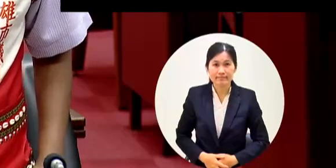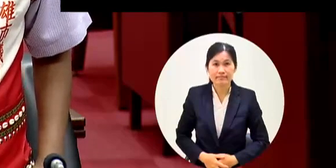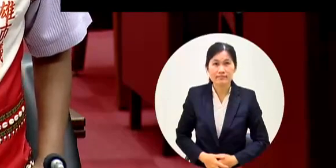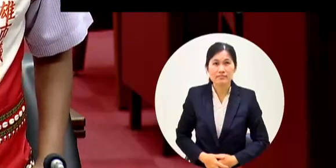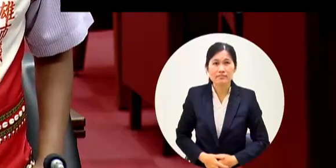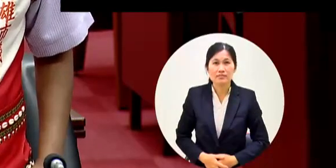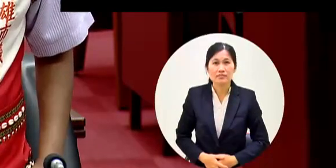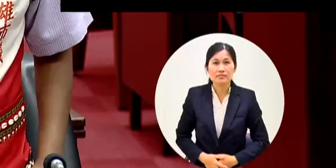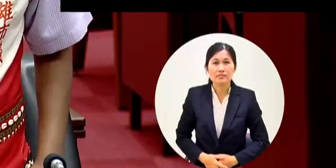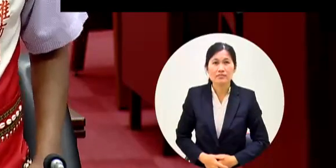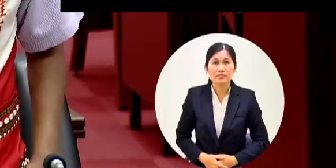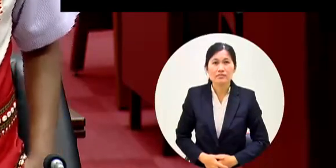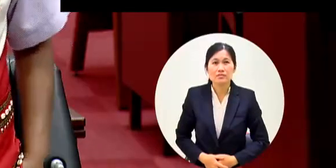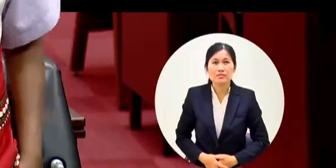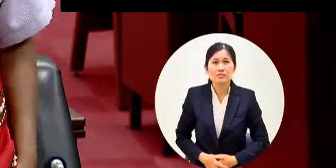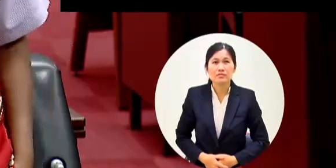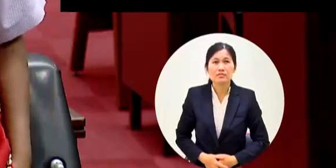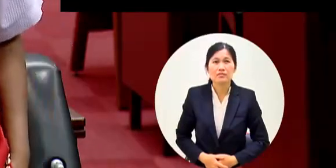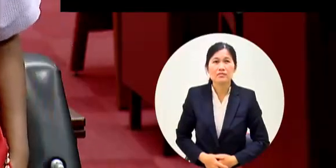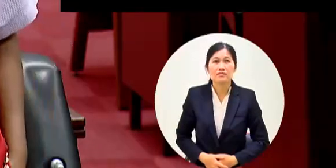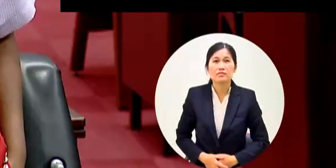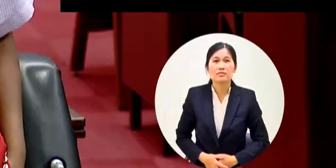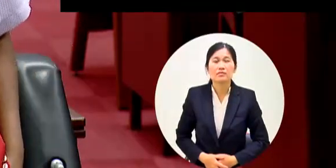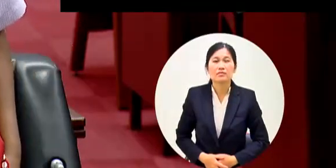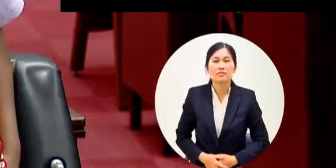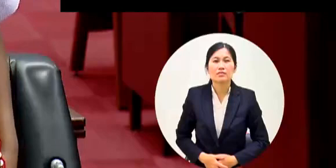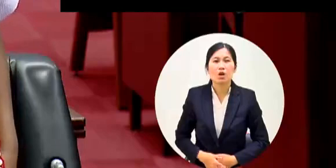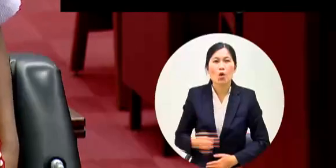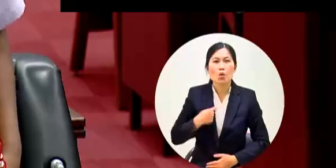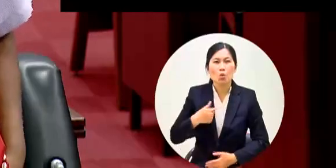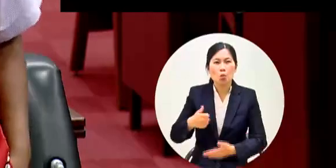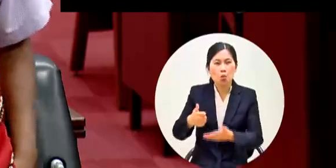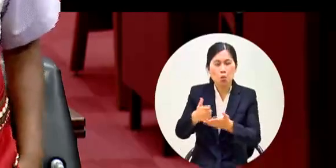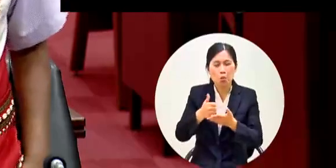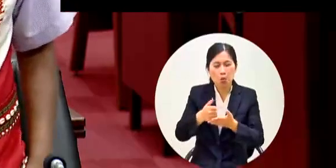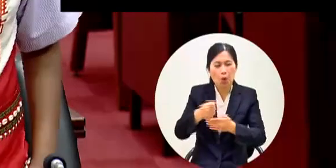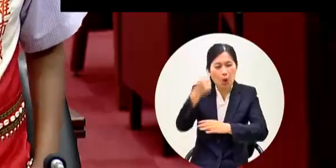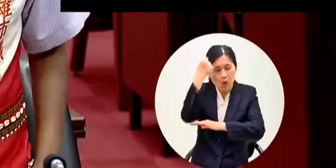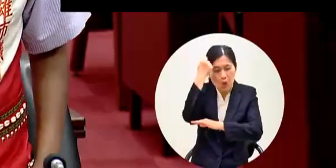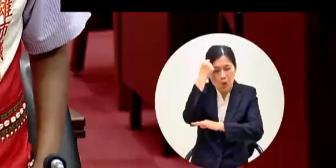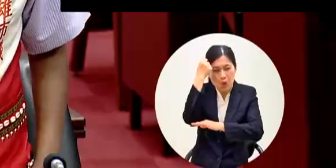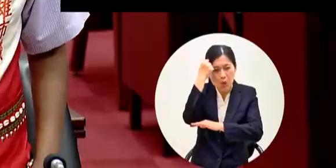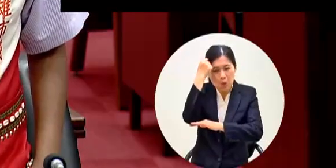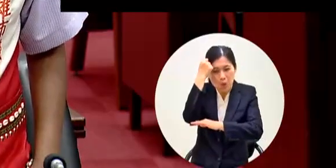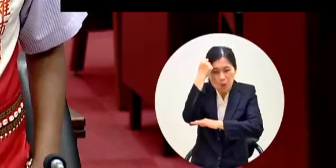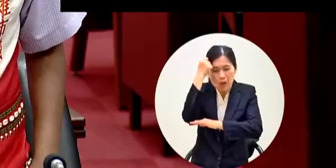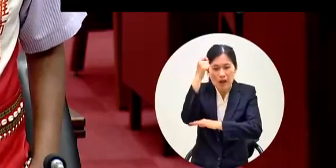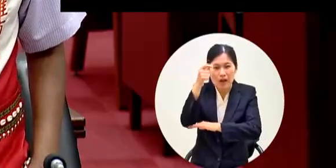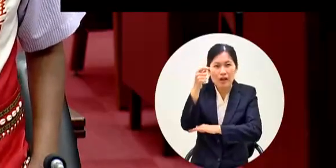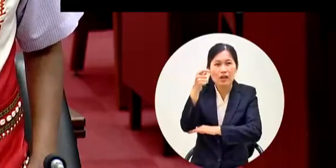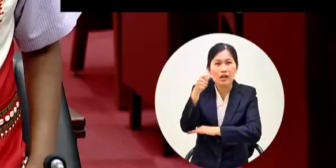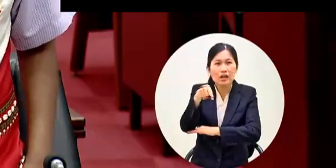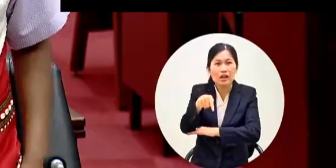好，这个听了吗？是不是？嗯，你看看这个地形地